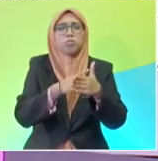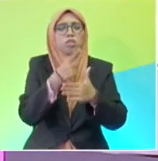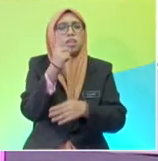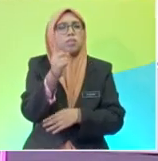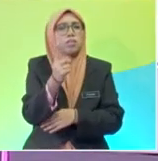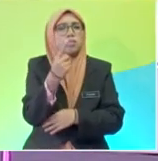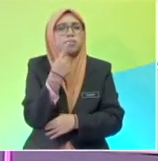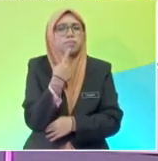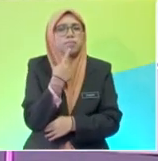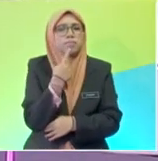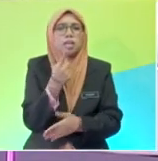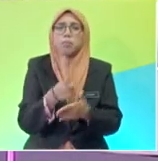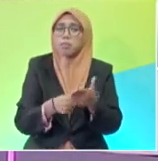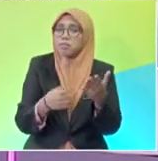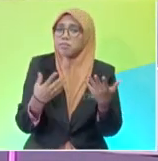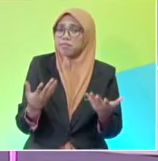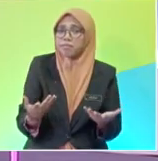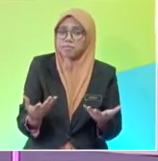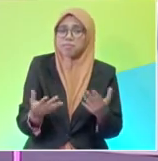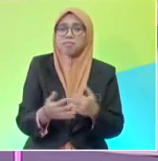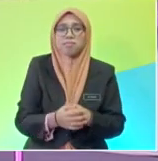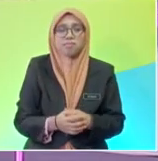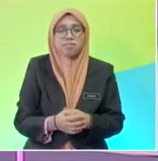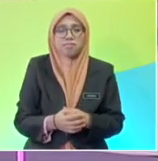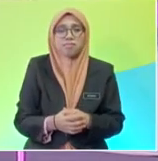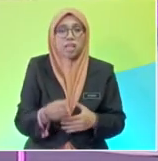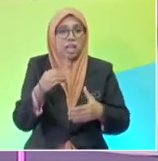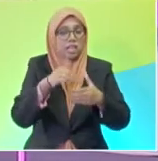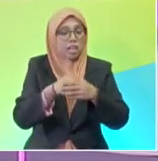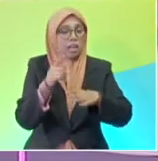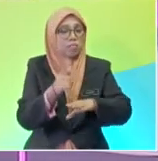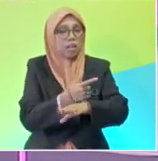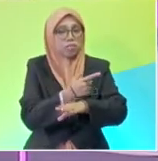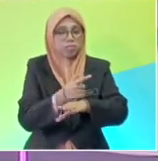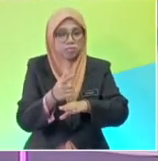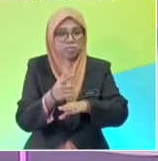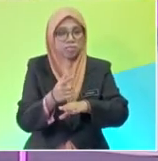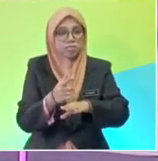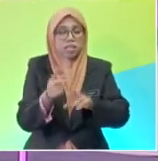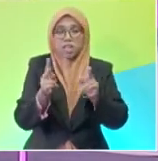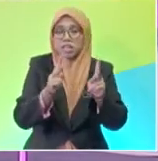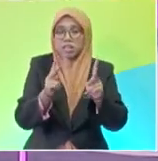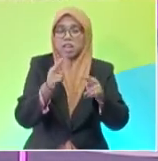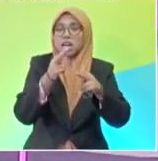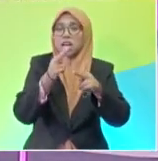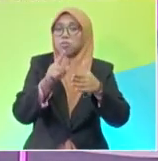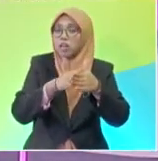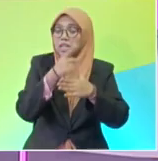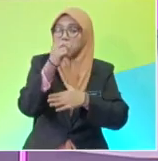Bulan yang pertama, cikgu. Tadi kan kita dah nyanyi, kan, cikgu? Betul. Dalam lagu tu kata, bulan yang pertama bulan